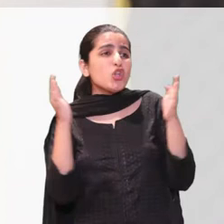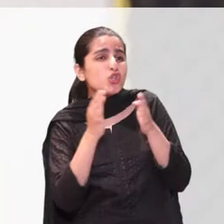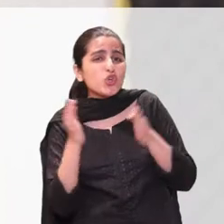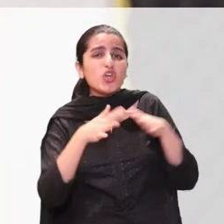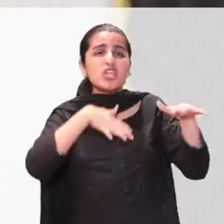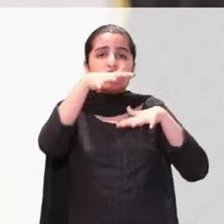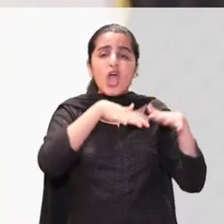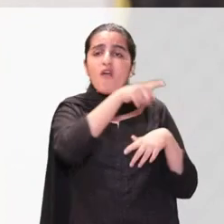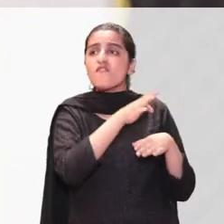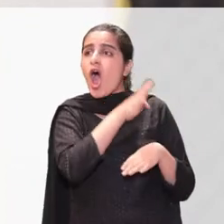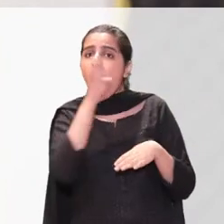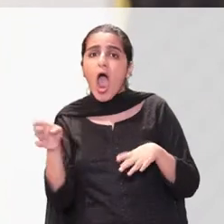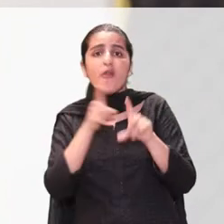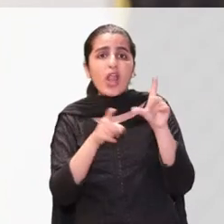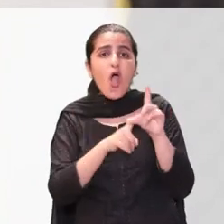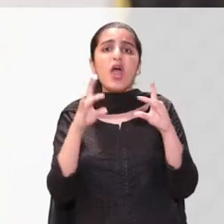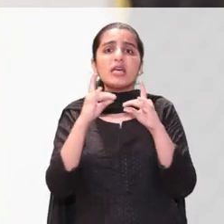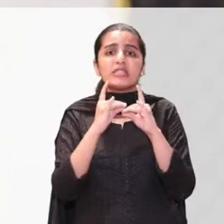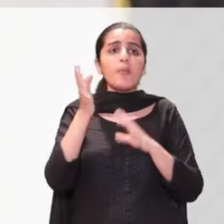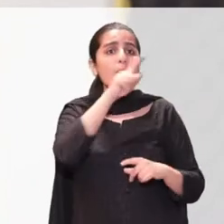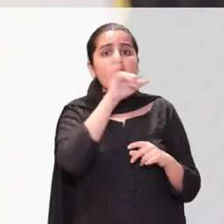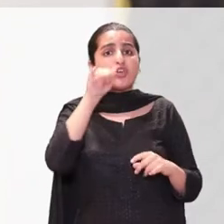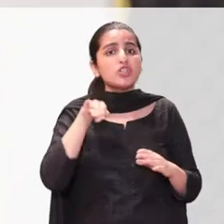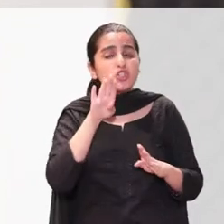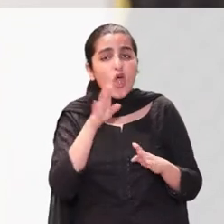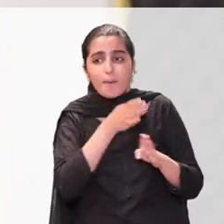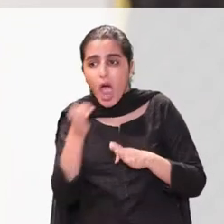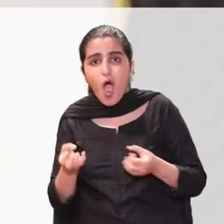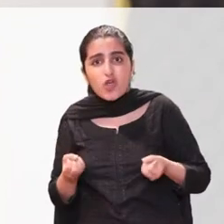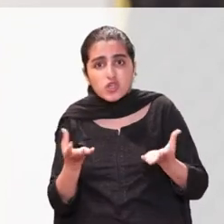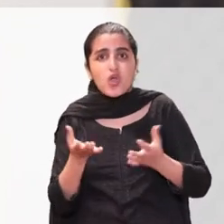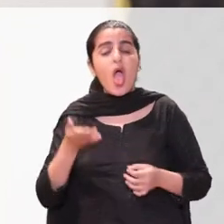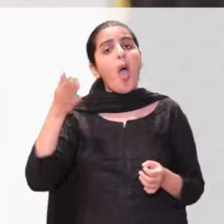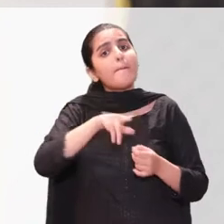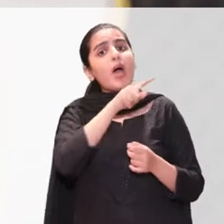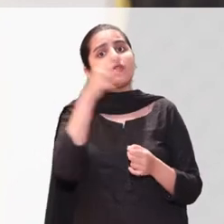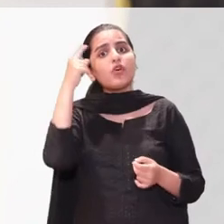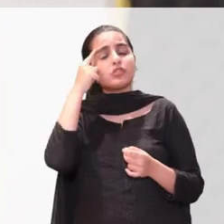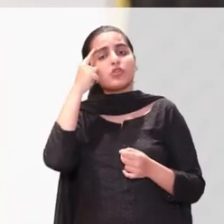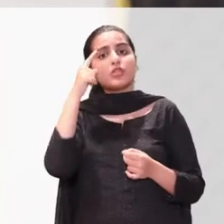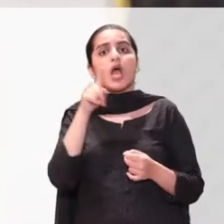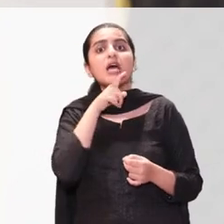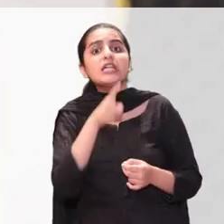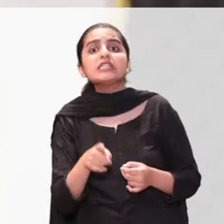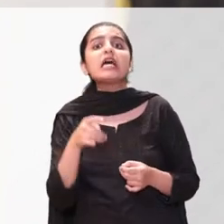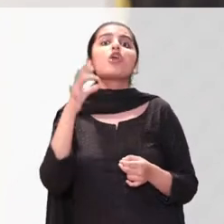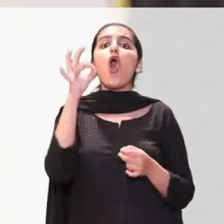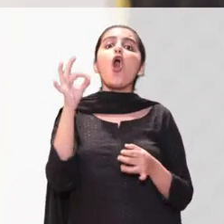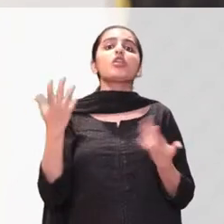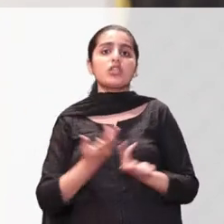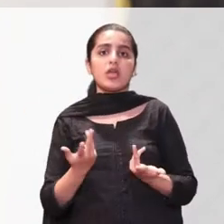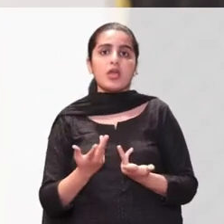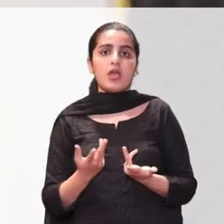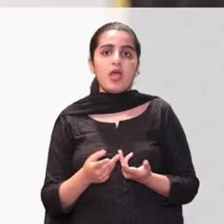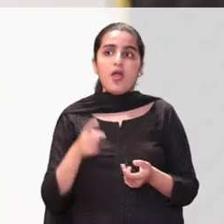छोटे शहरों से साम्राज्य लहराते हैं और यहां पर आपको अपना कैरियर शुरू कहते हैं फिर उनको समज आती है यह और असल